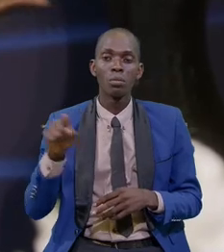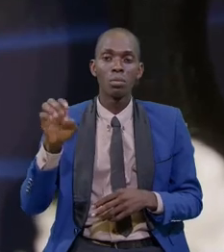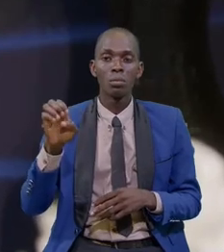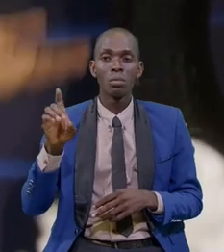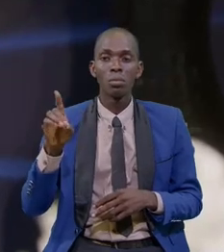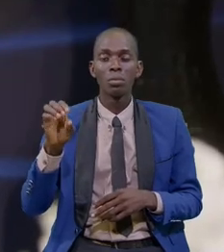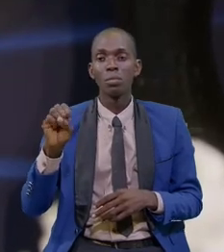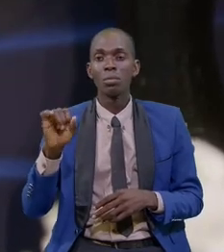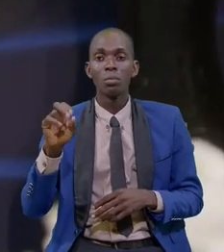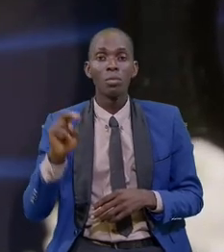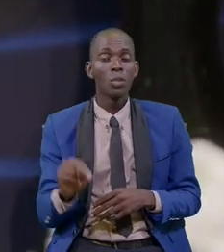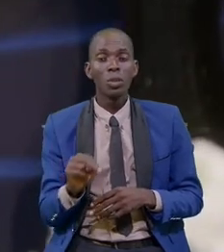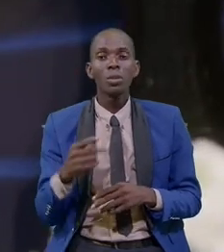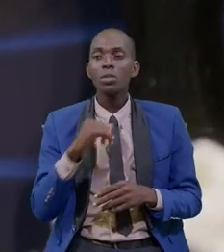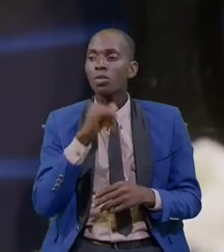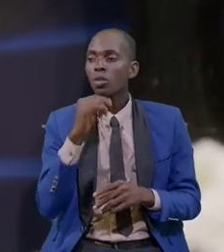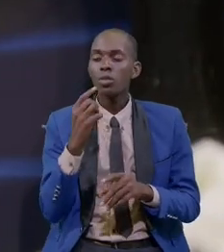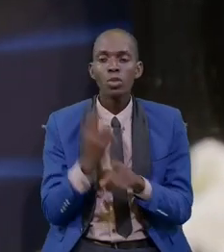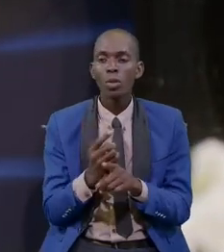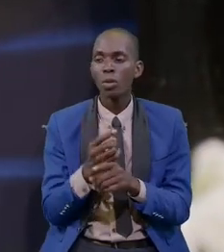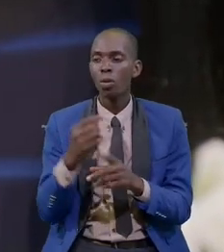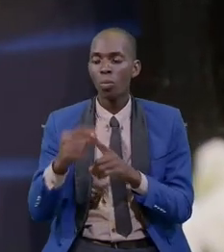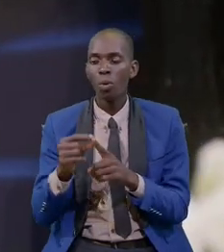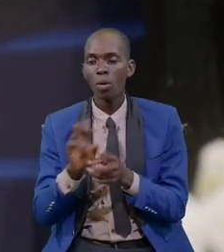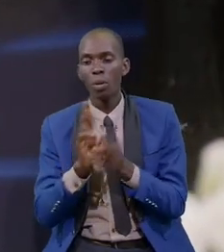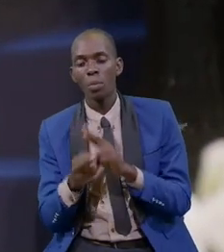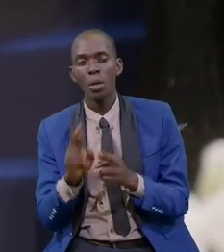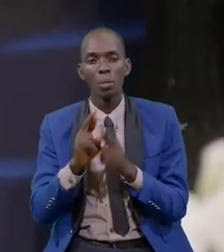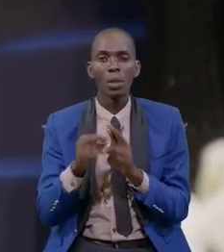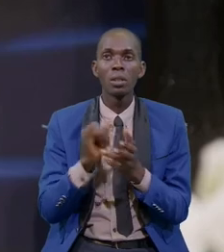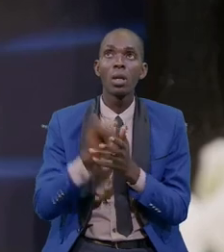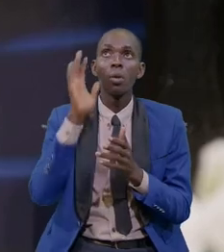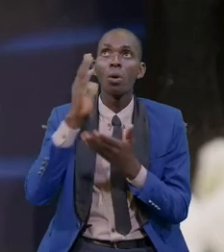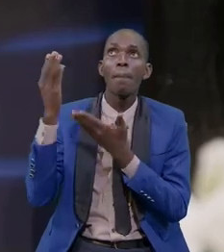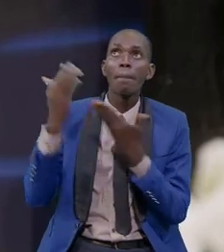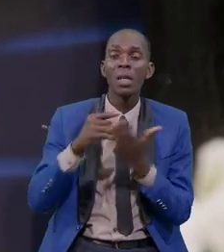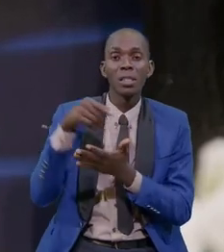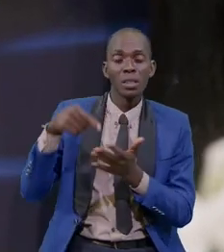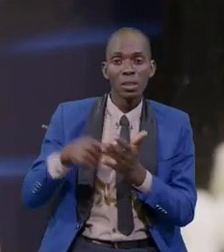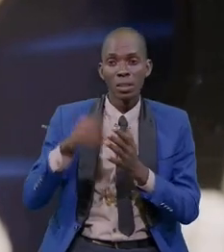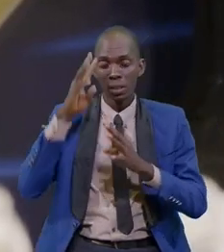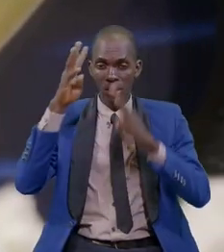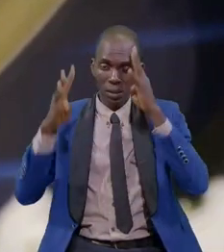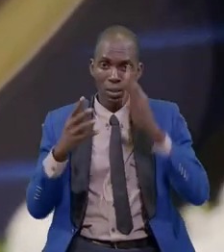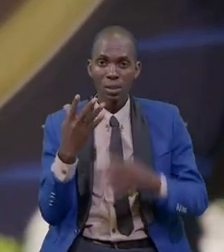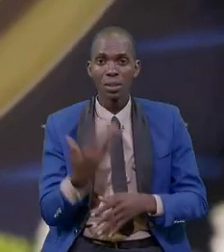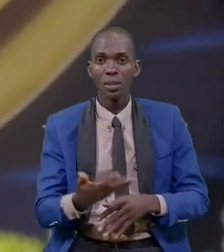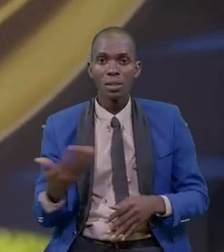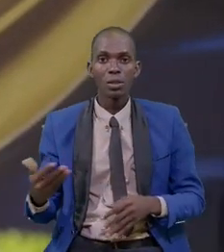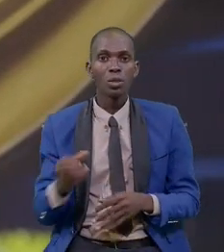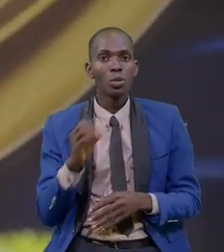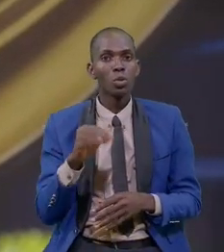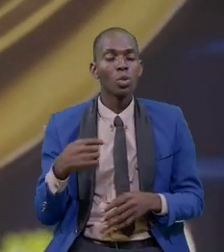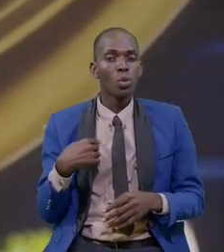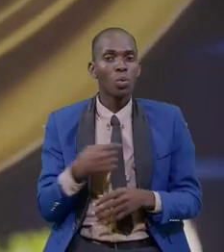ils ont dit, ce n'est pas repends-toi. Si c'est seulement ça, on n'aurait pas de la lumière. On n'aurait pas de l'ampoule. Vous devez